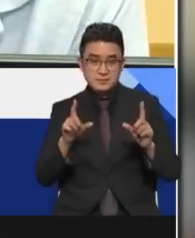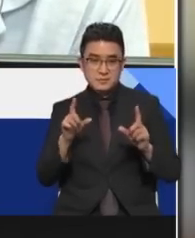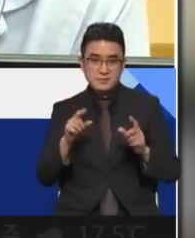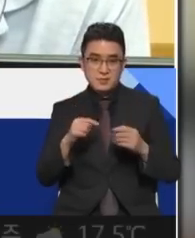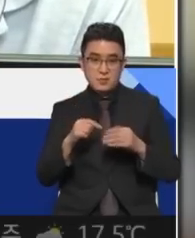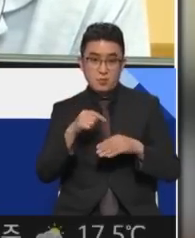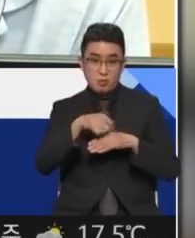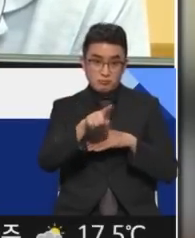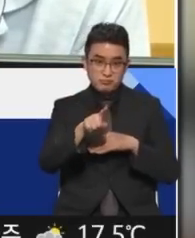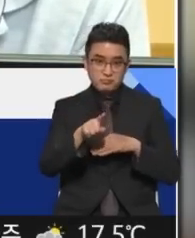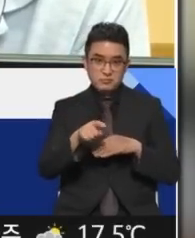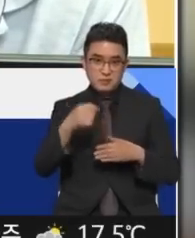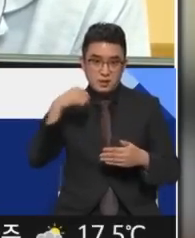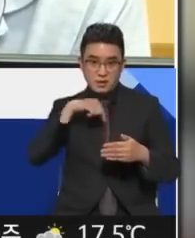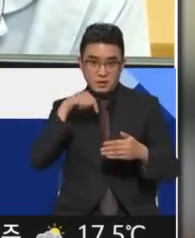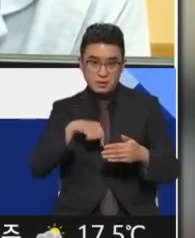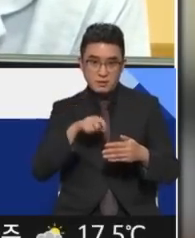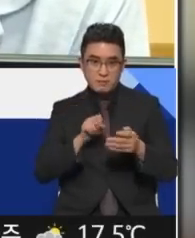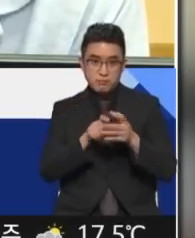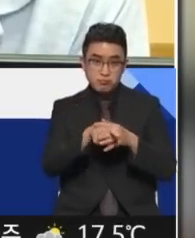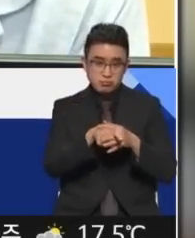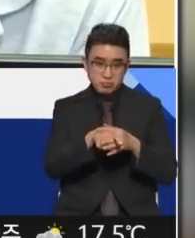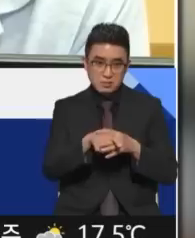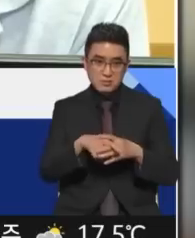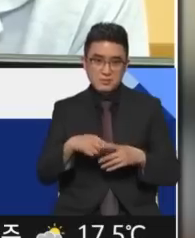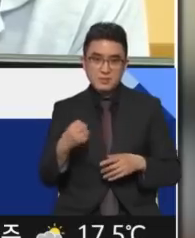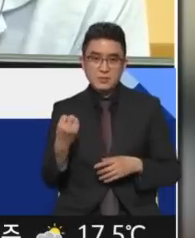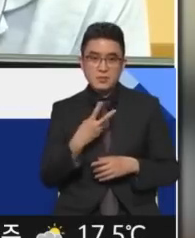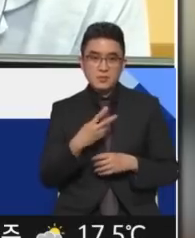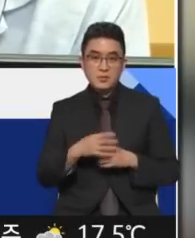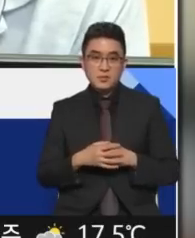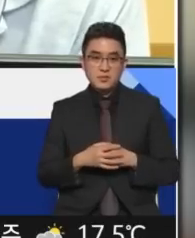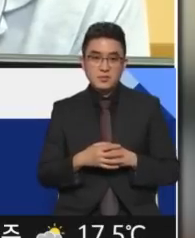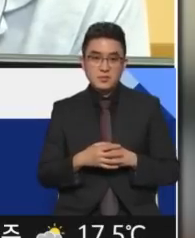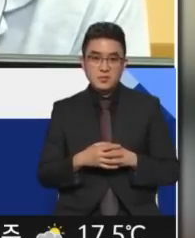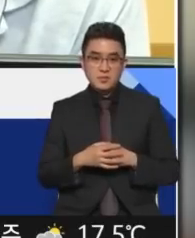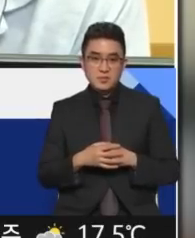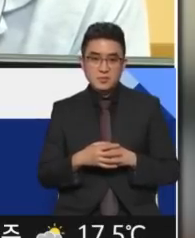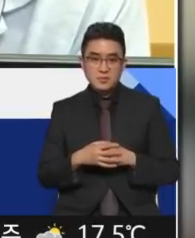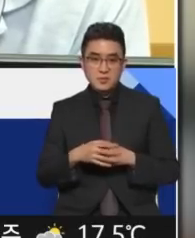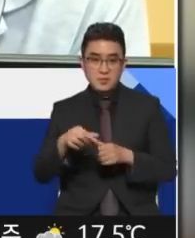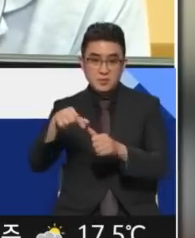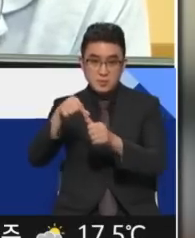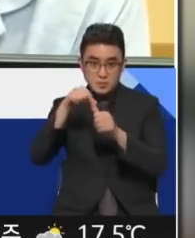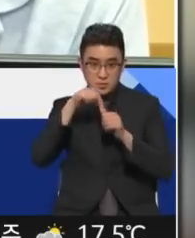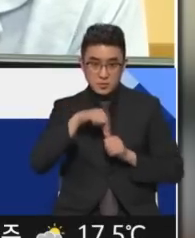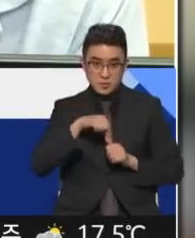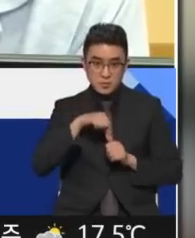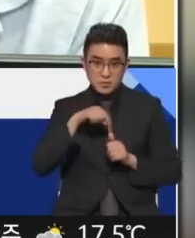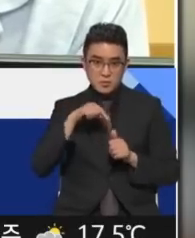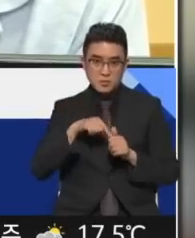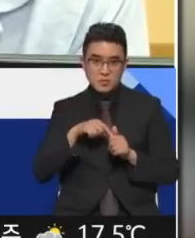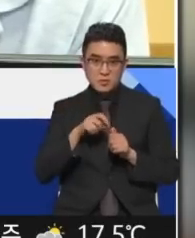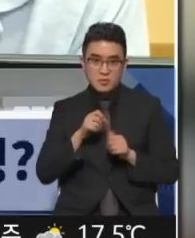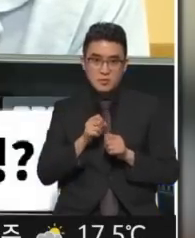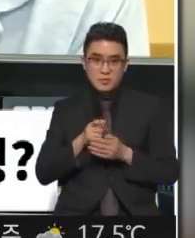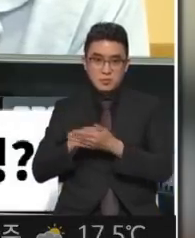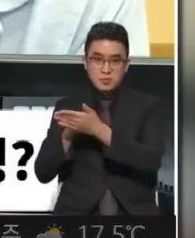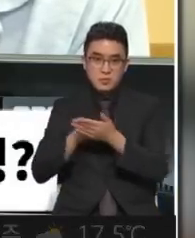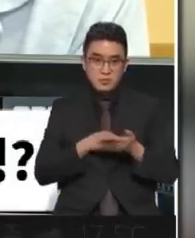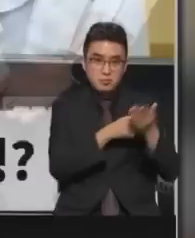내부 정보가 유출이 되고 혹은 자기를 거기다 꽂아놓은 쪽에다가 동시에 보고한다.